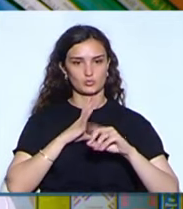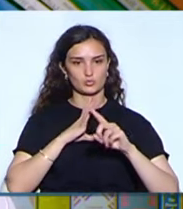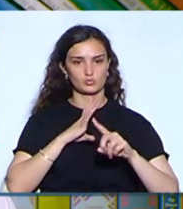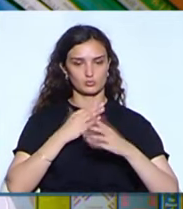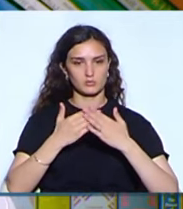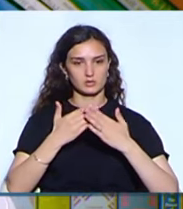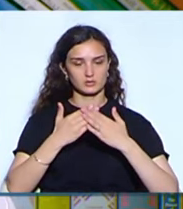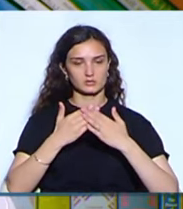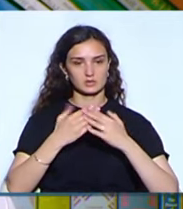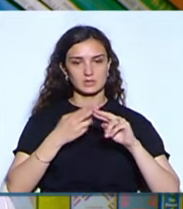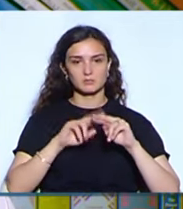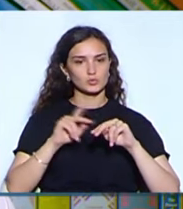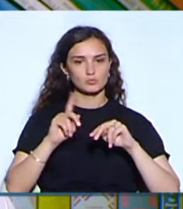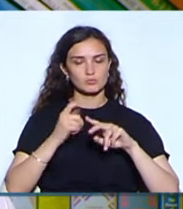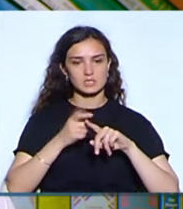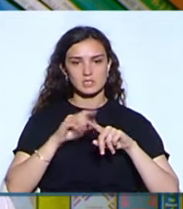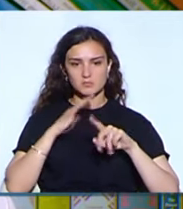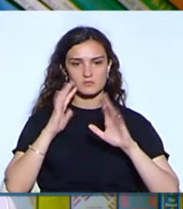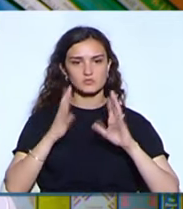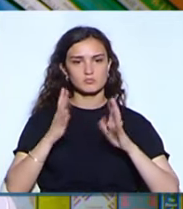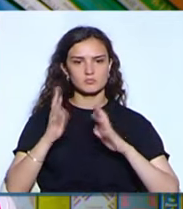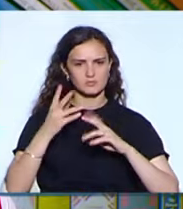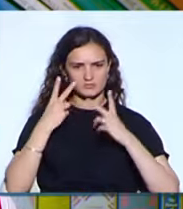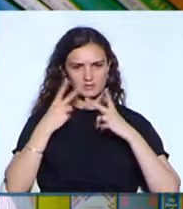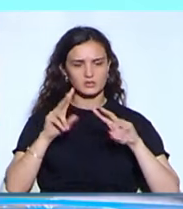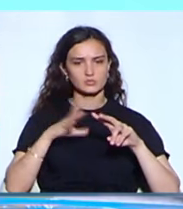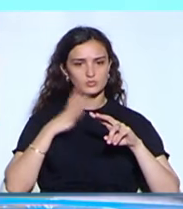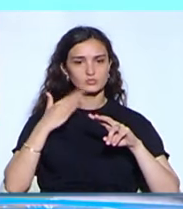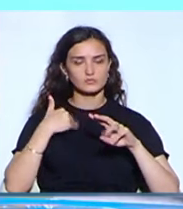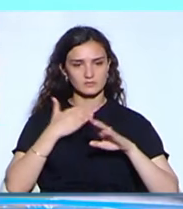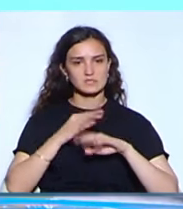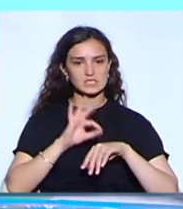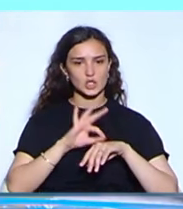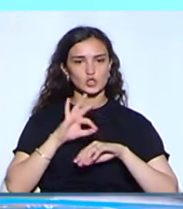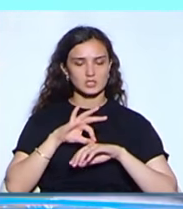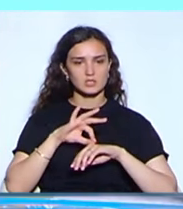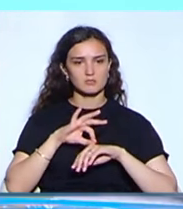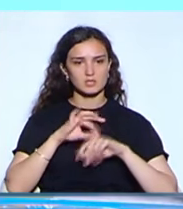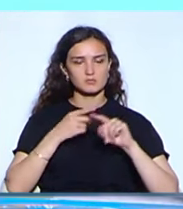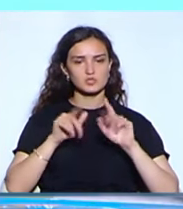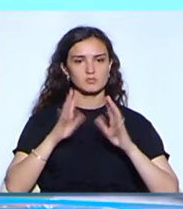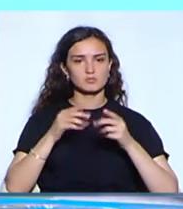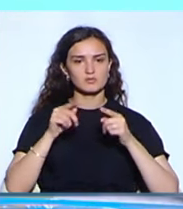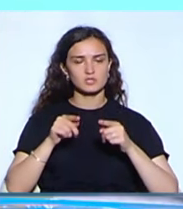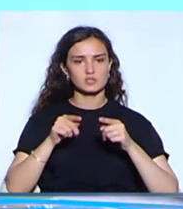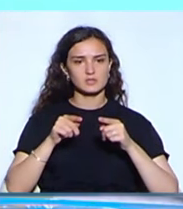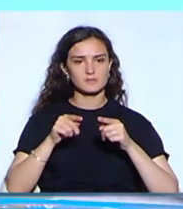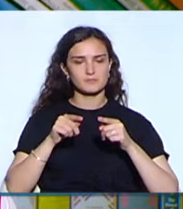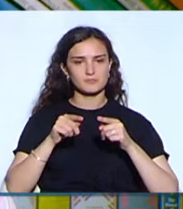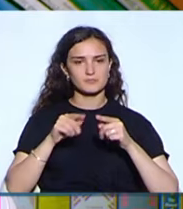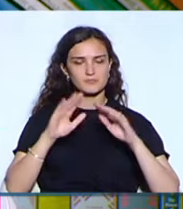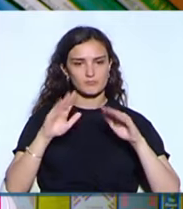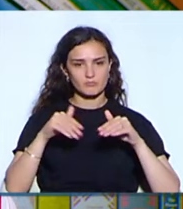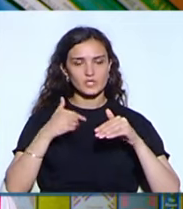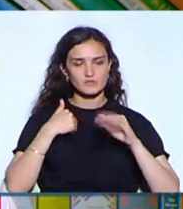იყოს, თქვა, ხო? იმიტომ რომ ძალიან ბევრი შემთხვევა გვინახავს, თუმცა ჩვენ გვაქვს დიაგნოზები, რომლის შემთხვევაშიც პოსტფაქტუმ